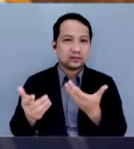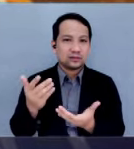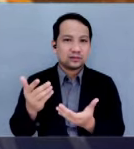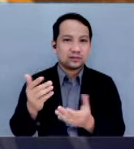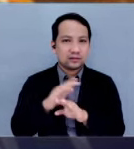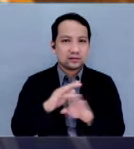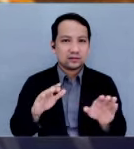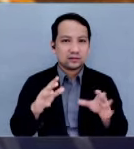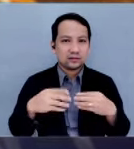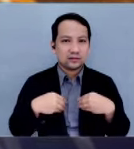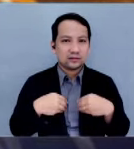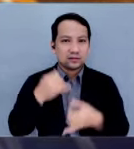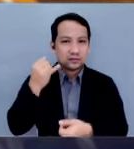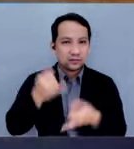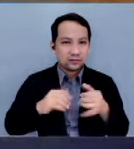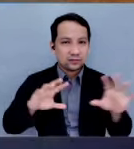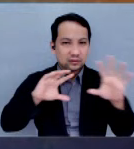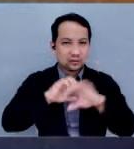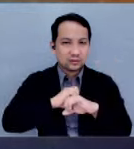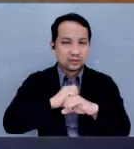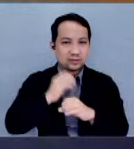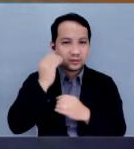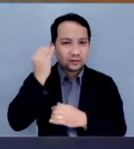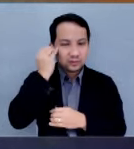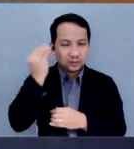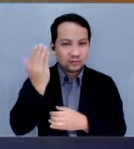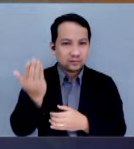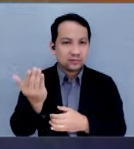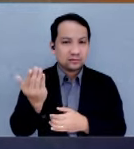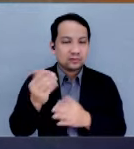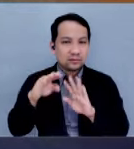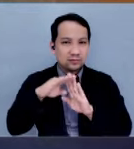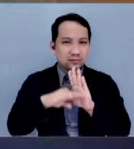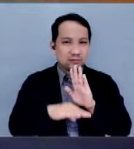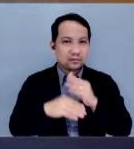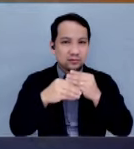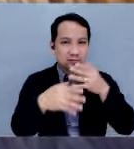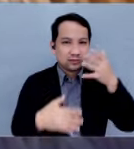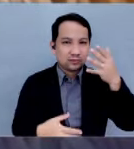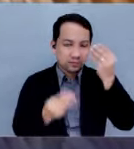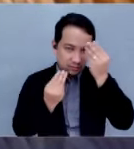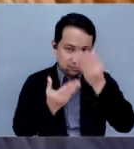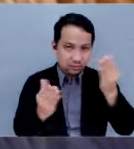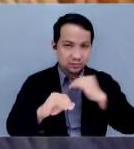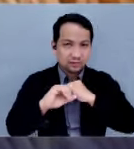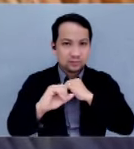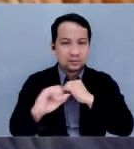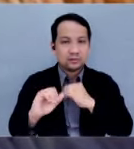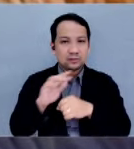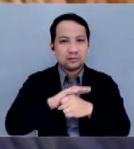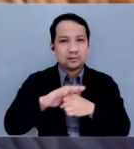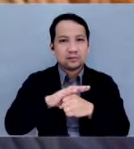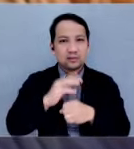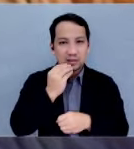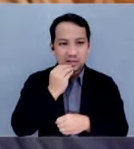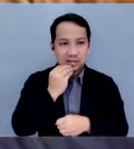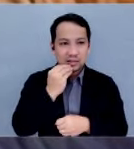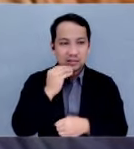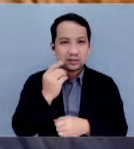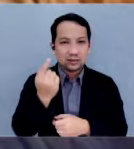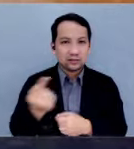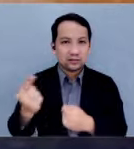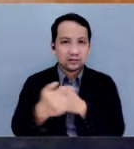ang final conclusion ang kanilang opinion at listahan. Layon lang daw nilang ma-promote ang mga lokal na potahe ng bawat